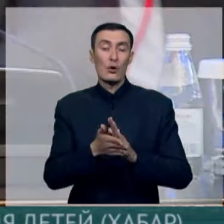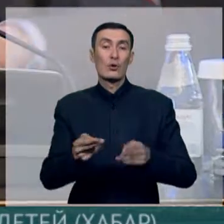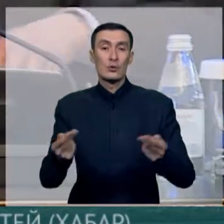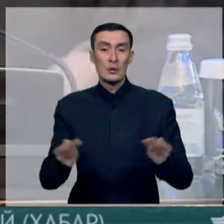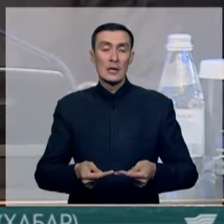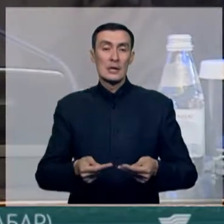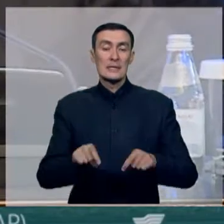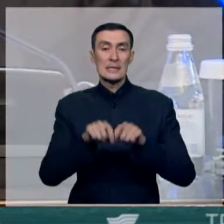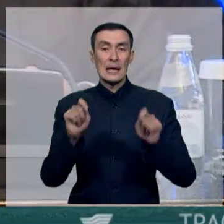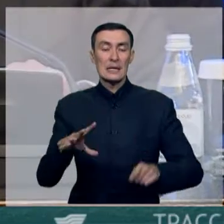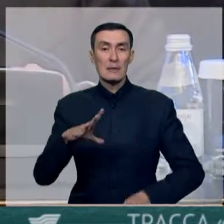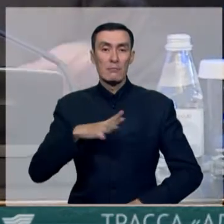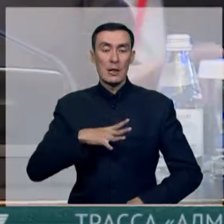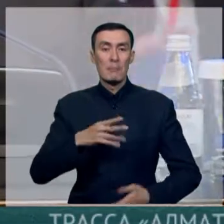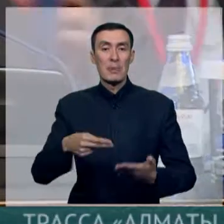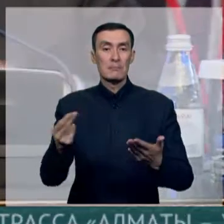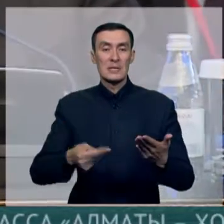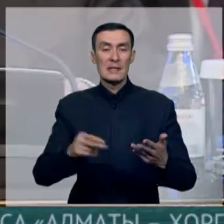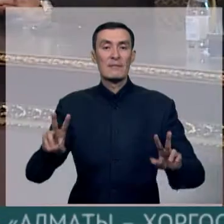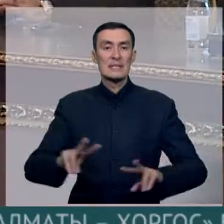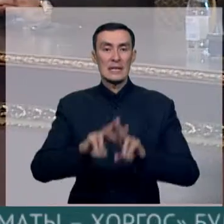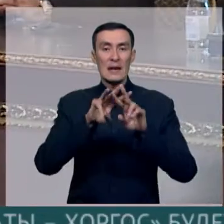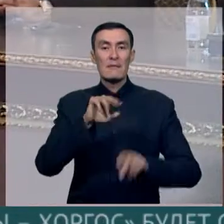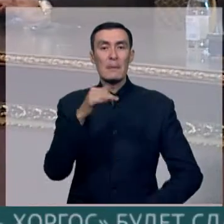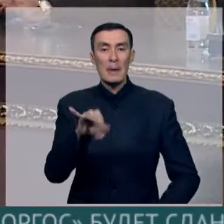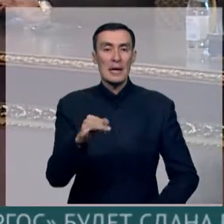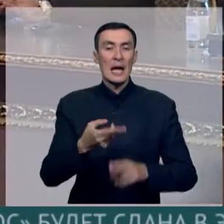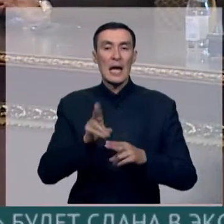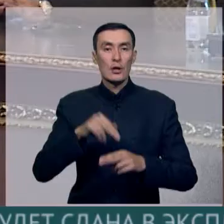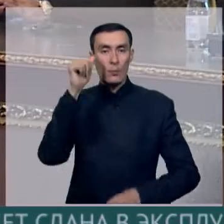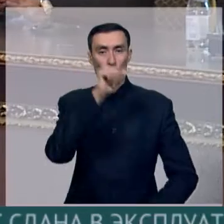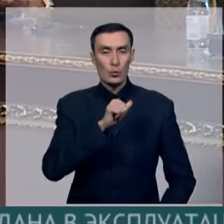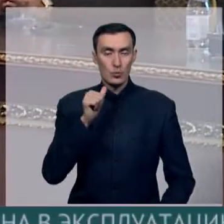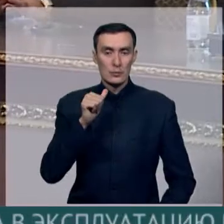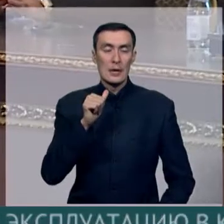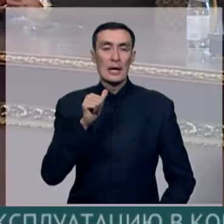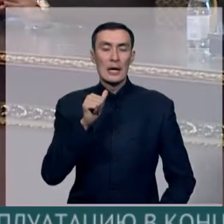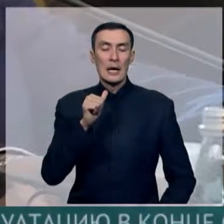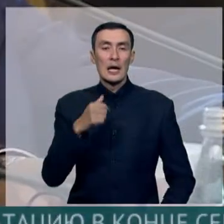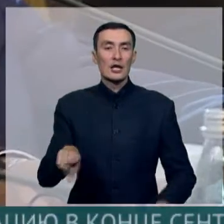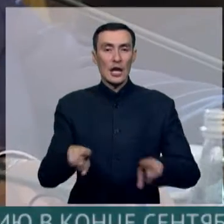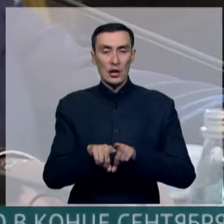их создании был подписан в Астане в мае этого года.